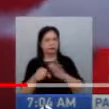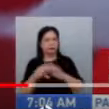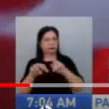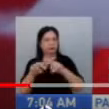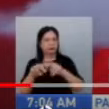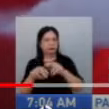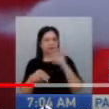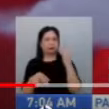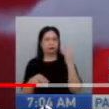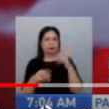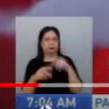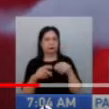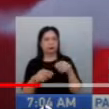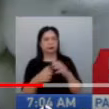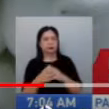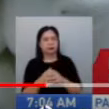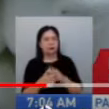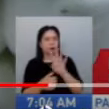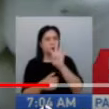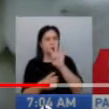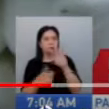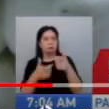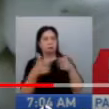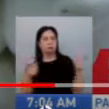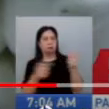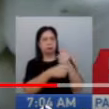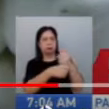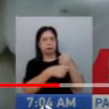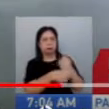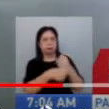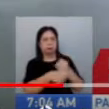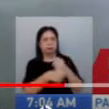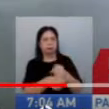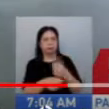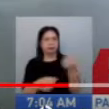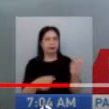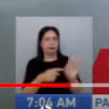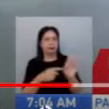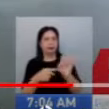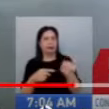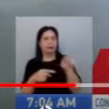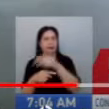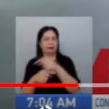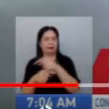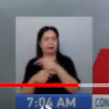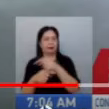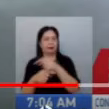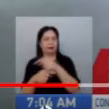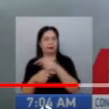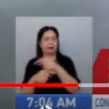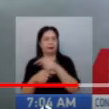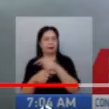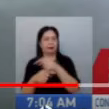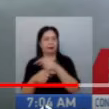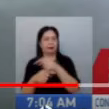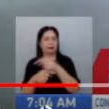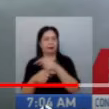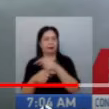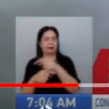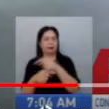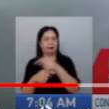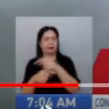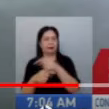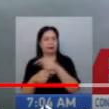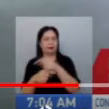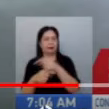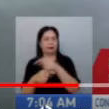4 na malalaking manufacturer nito, meron pa tayong mga inaangkat mula sa ibang bansa. Nag-aangkat pa pala tayo ng